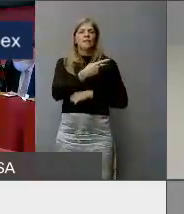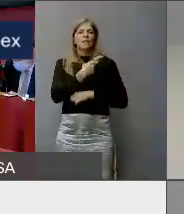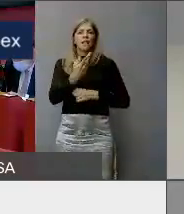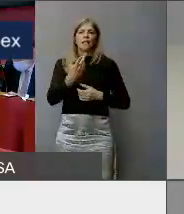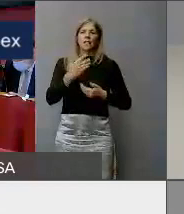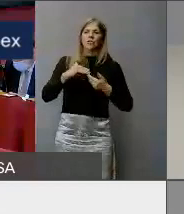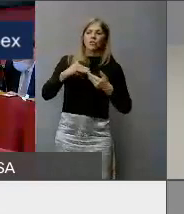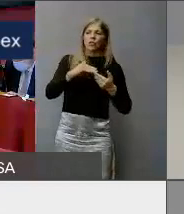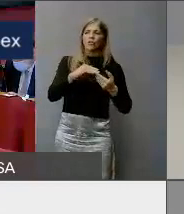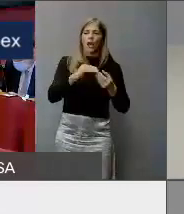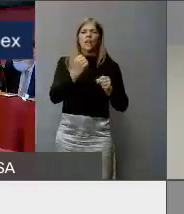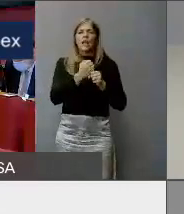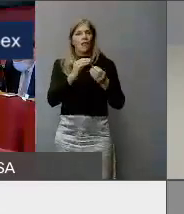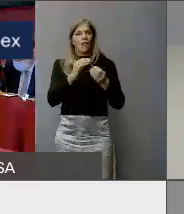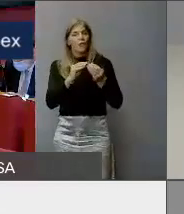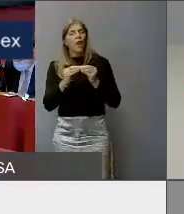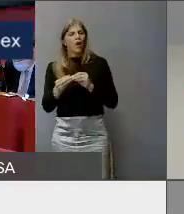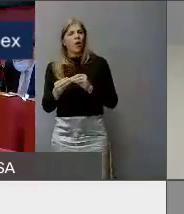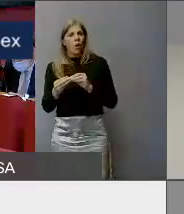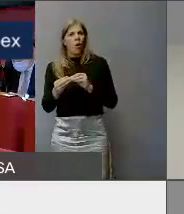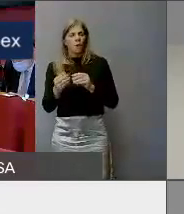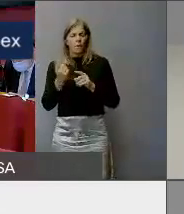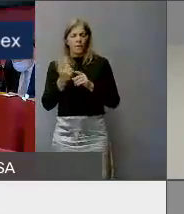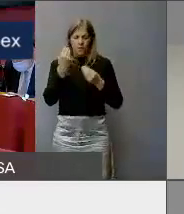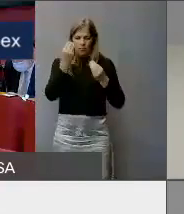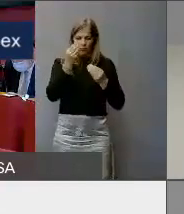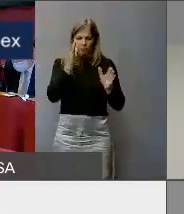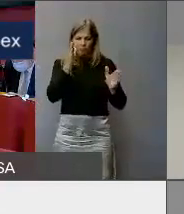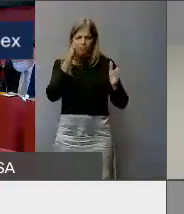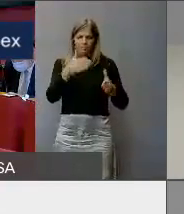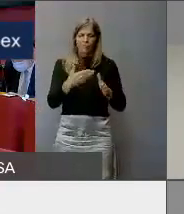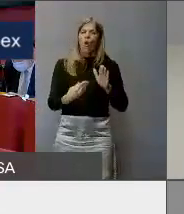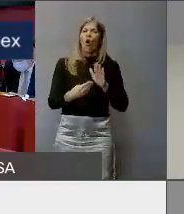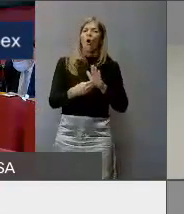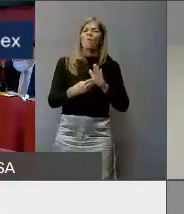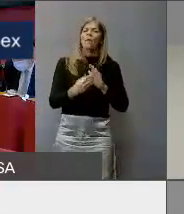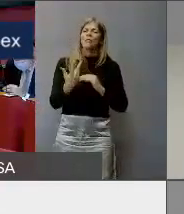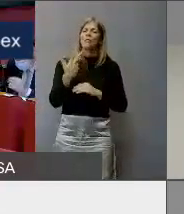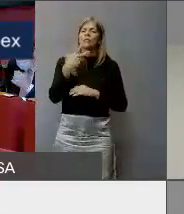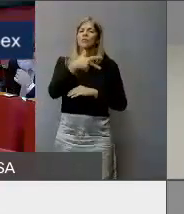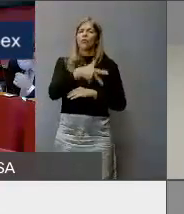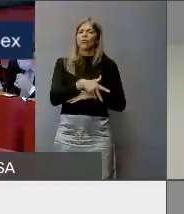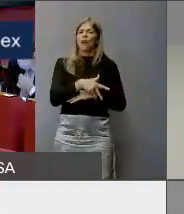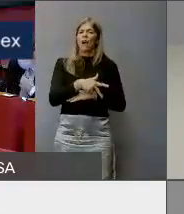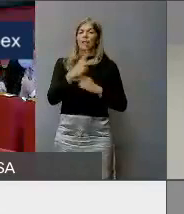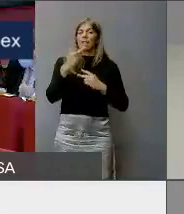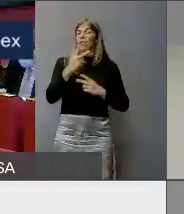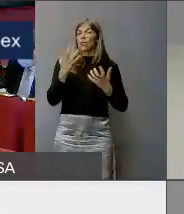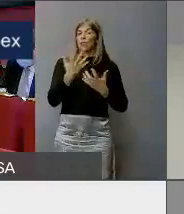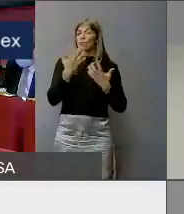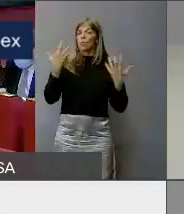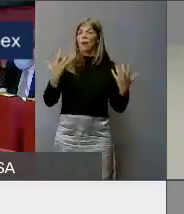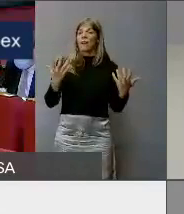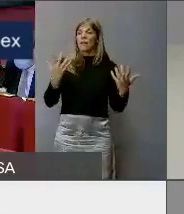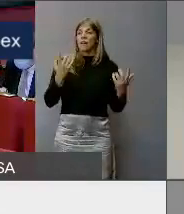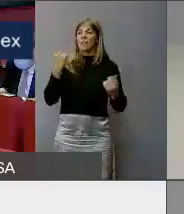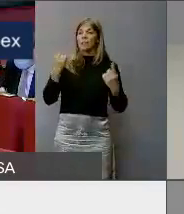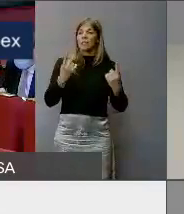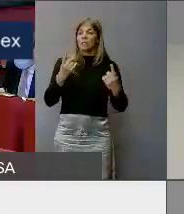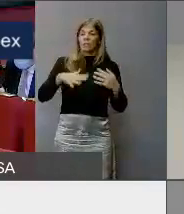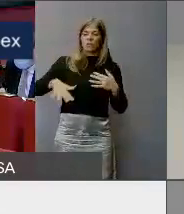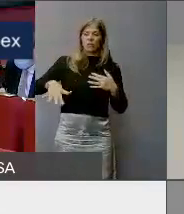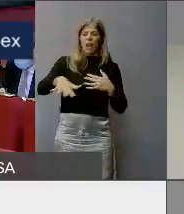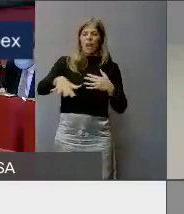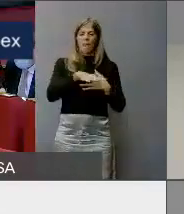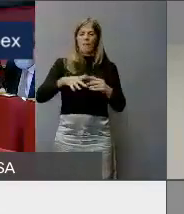lavorando che complica tantissimo al lavoro degli operatori sociali perché non essendo chiaro dire il margine all'interno del